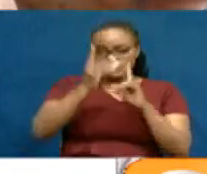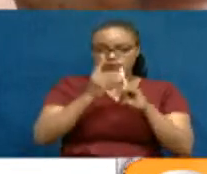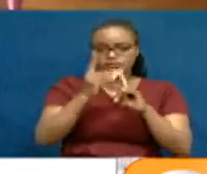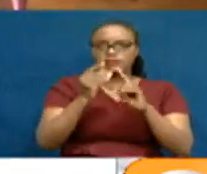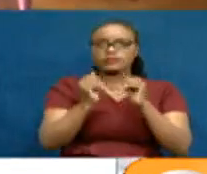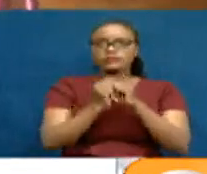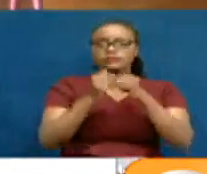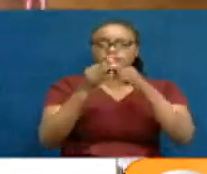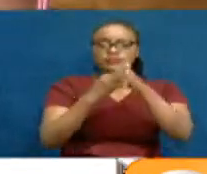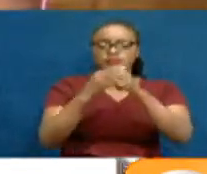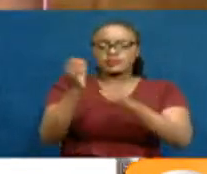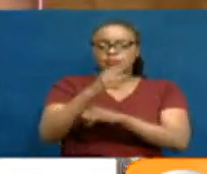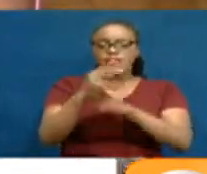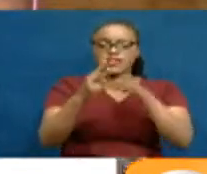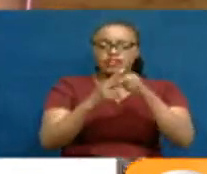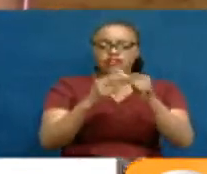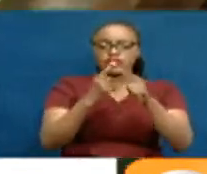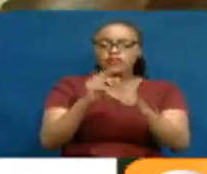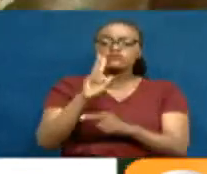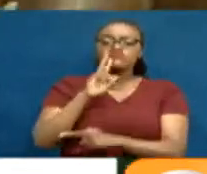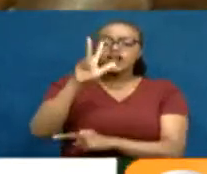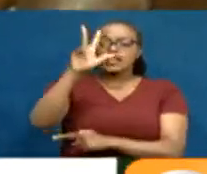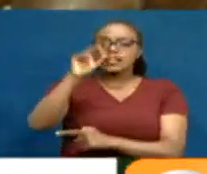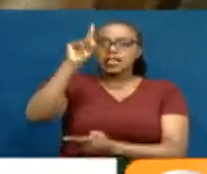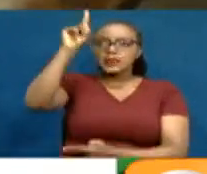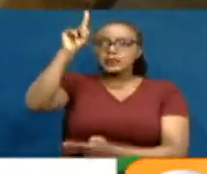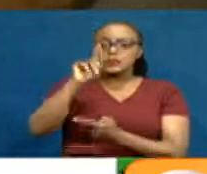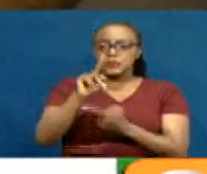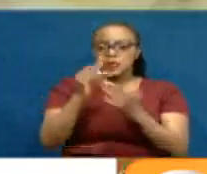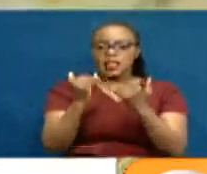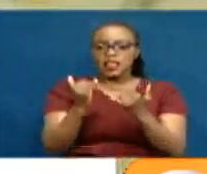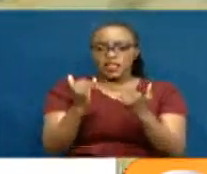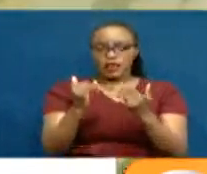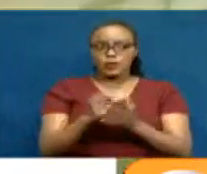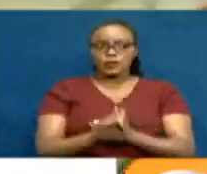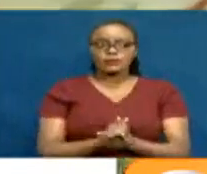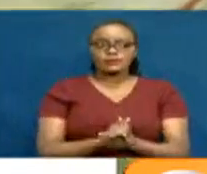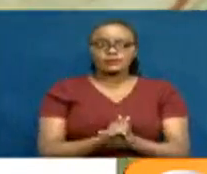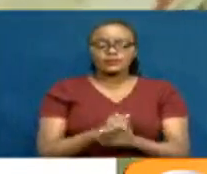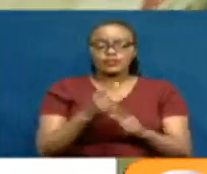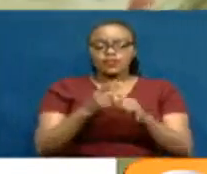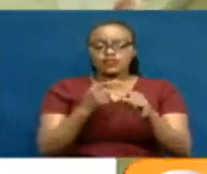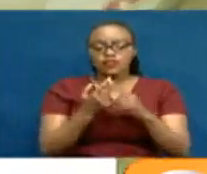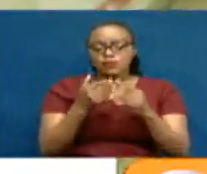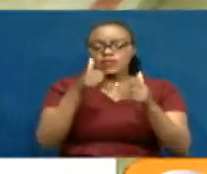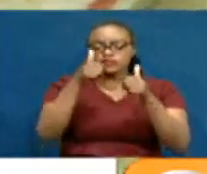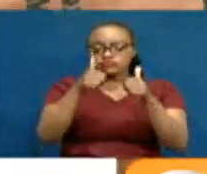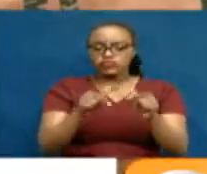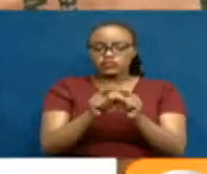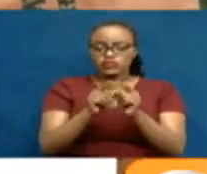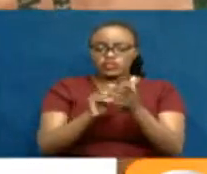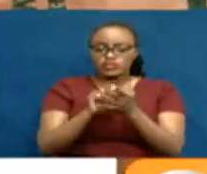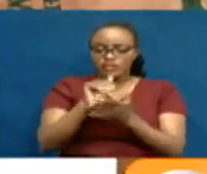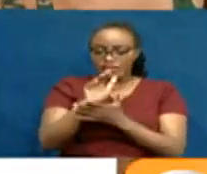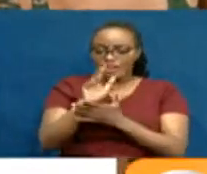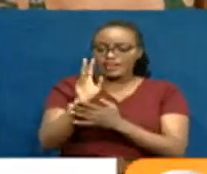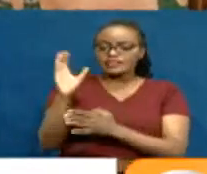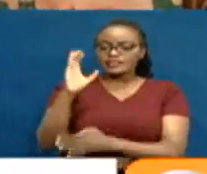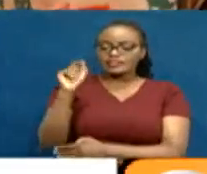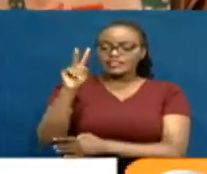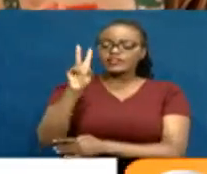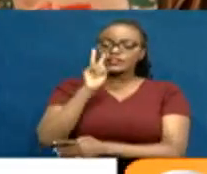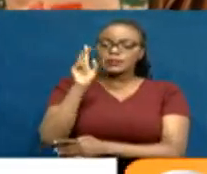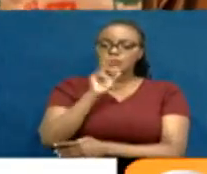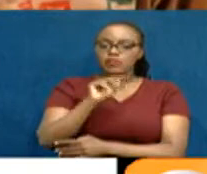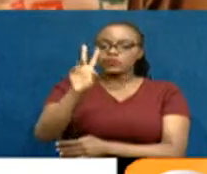18 Julai kutoka kwa shilingi 230 ya sasa. Kwenye stakabadhi iliyoonekana na runinga ya Citizen,